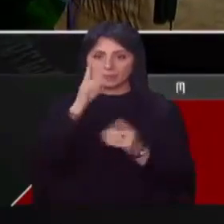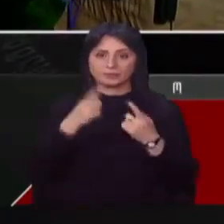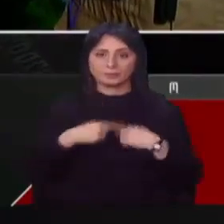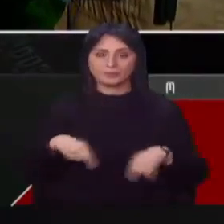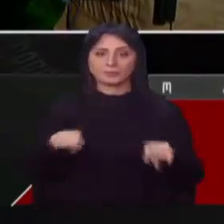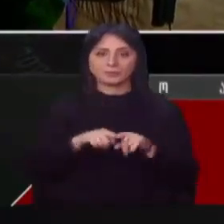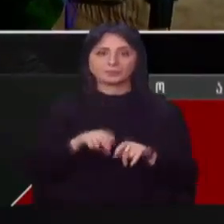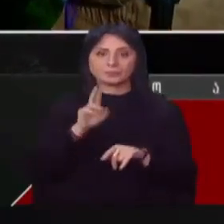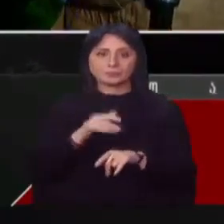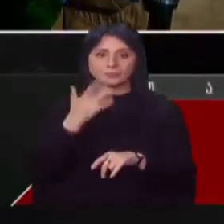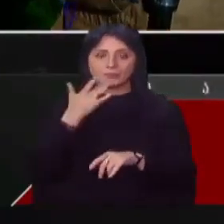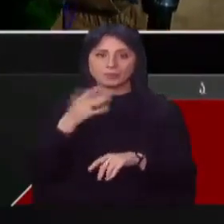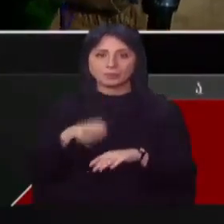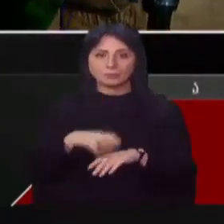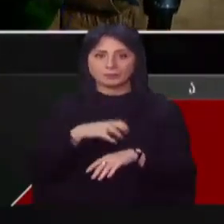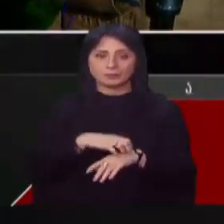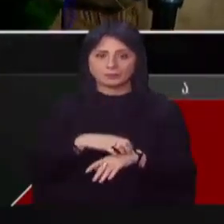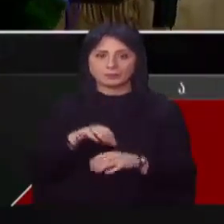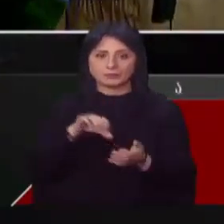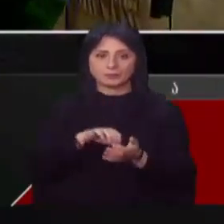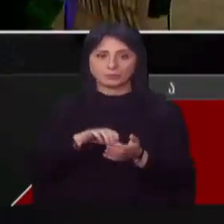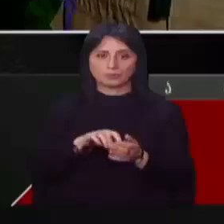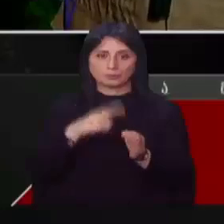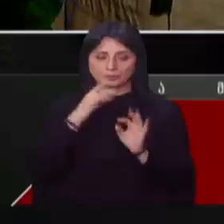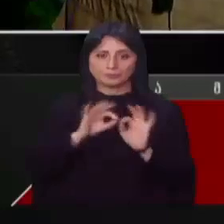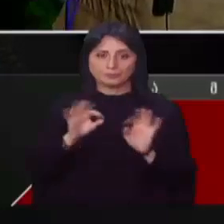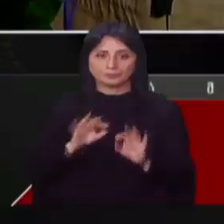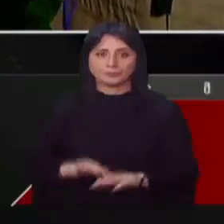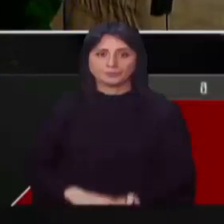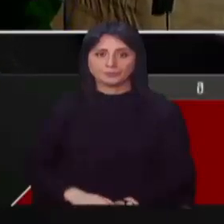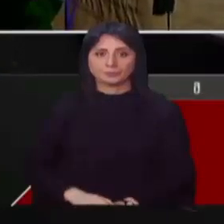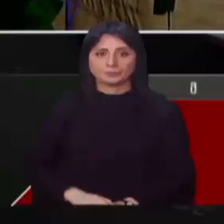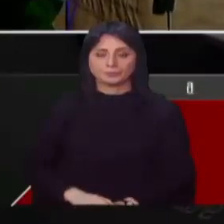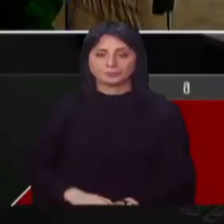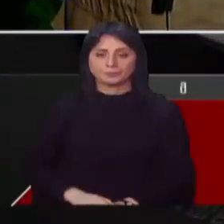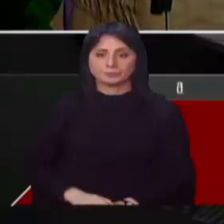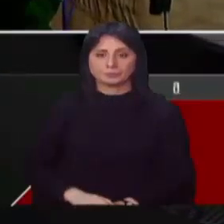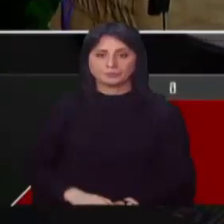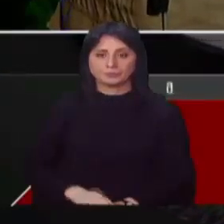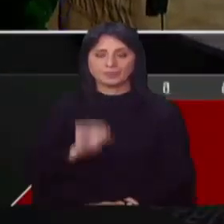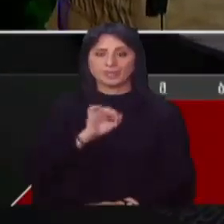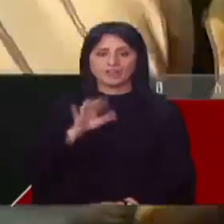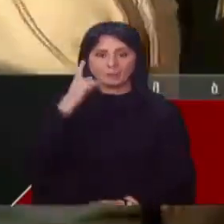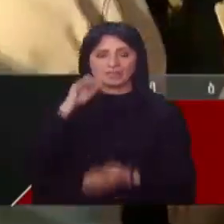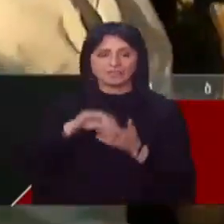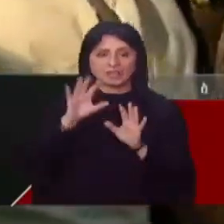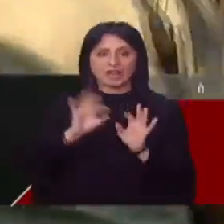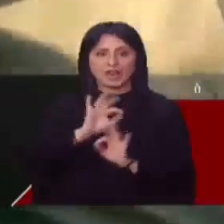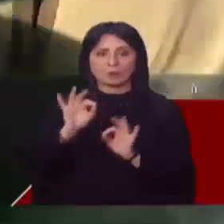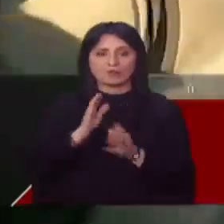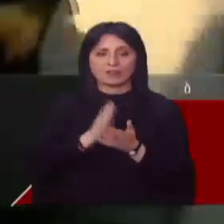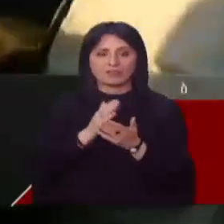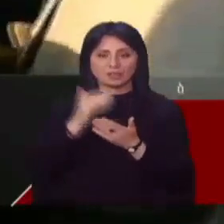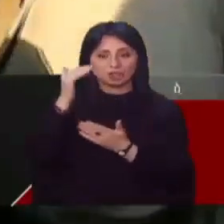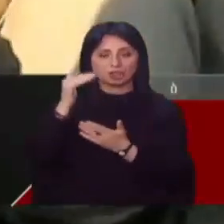არასამთავრობო ორგანიზაციებისა და პოლიტიკური პარტიების წარმომადგენლები გამოთქვამდნენ. Europași inițiră vulcanul proiectului, s-a